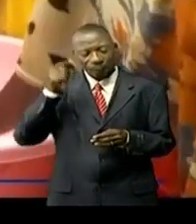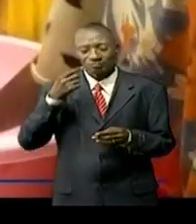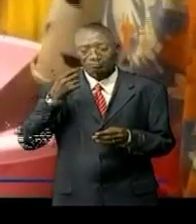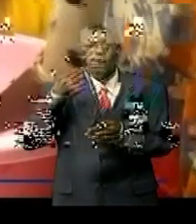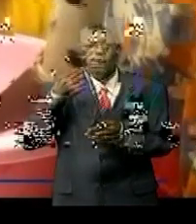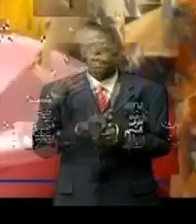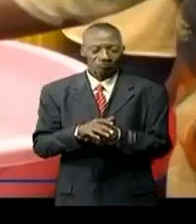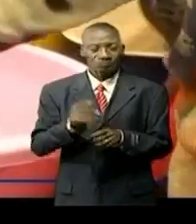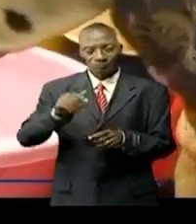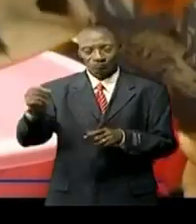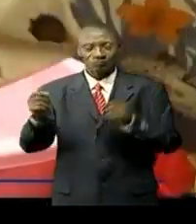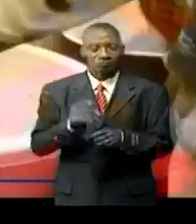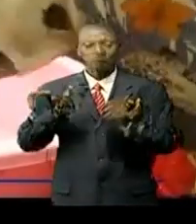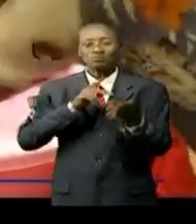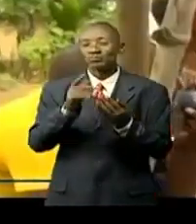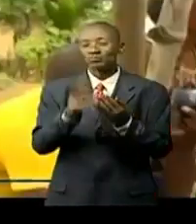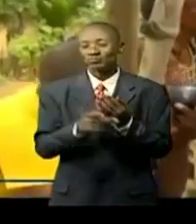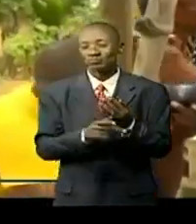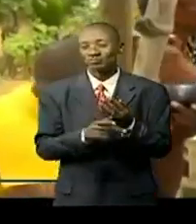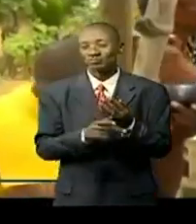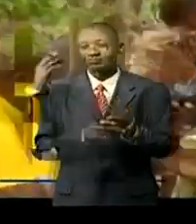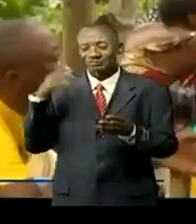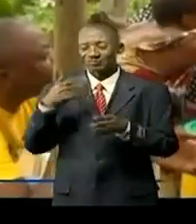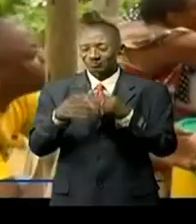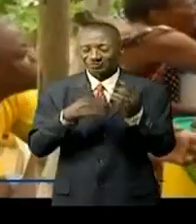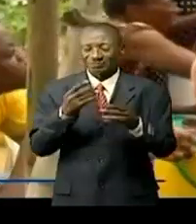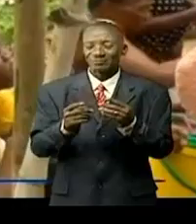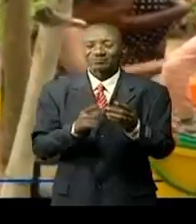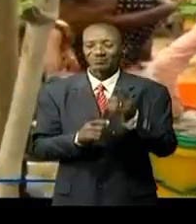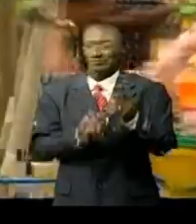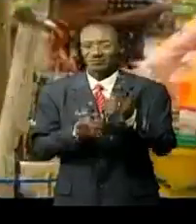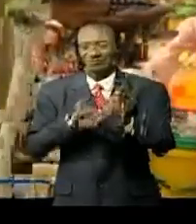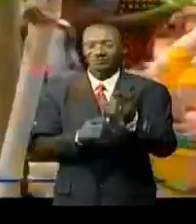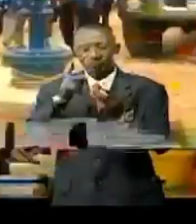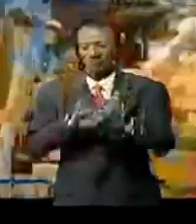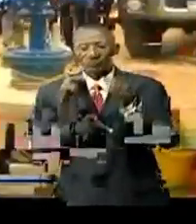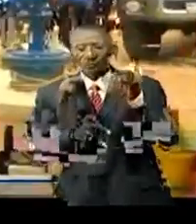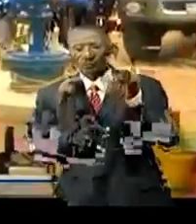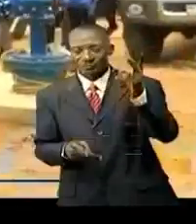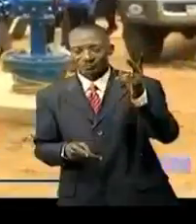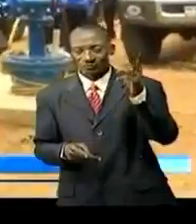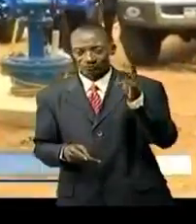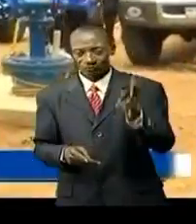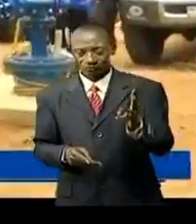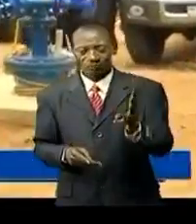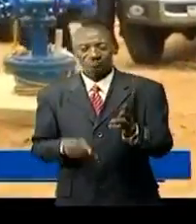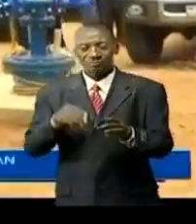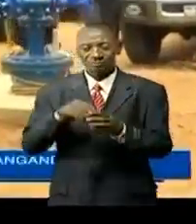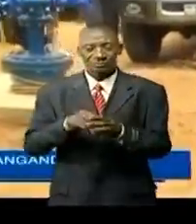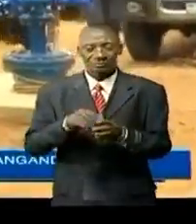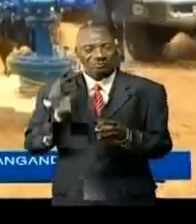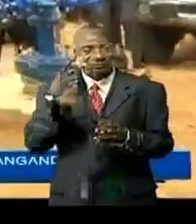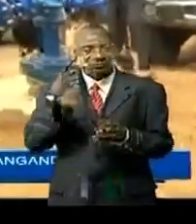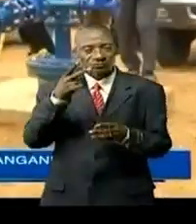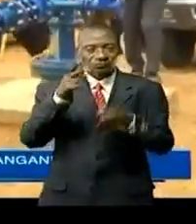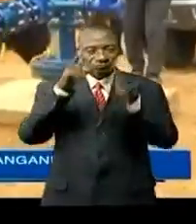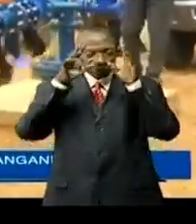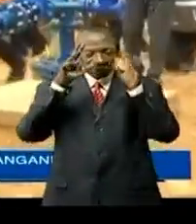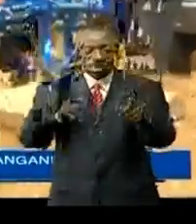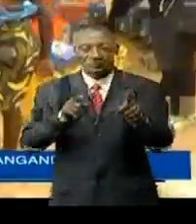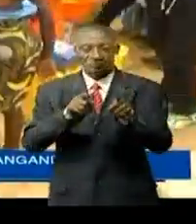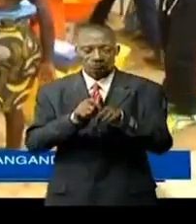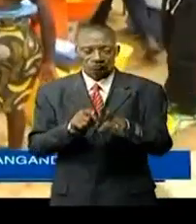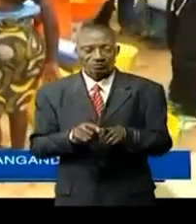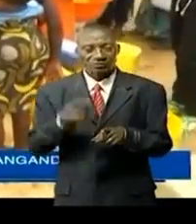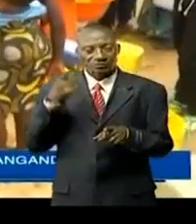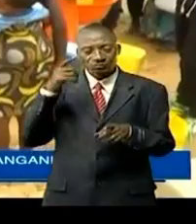3 viennent matérialiser la vision du chef de l'État, Félix-Antoine Tshisekedi-Tshilombo, et d'Emmanuel Macron sur la mise en place